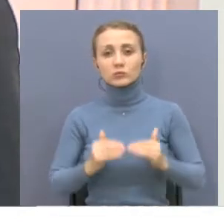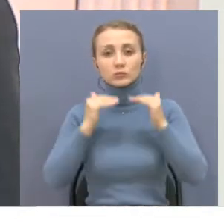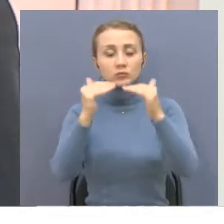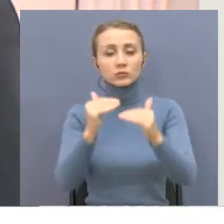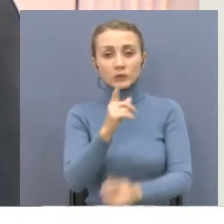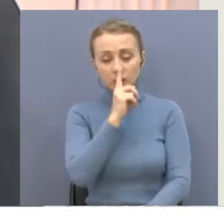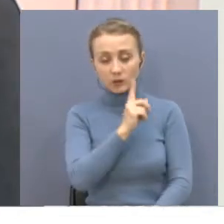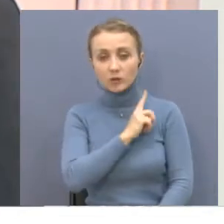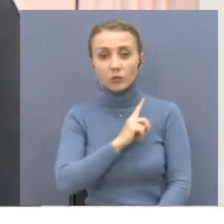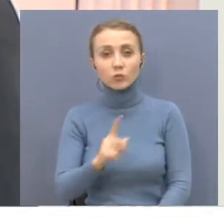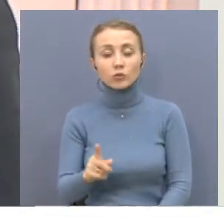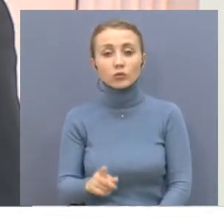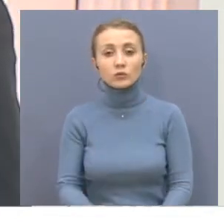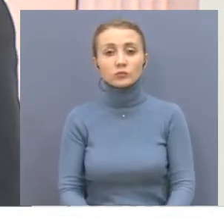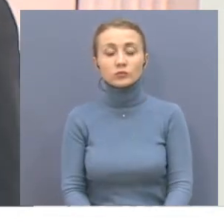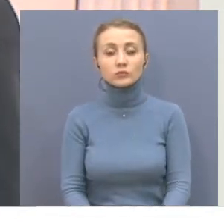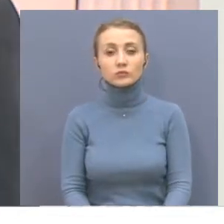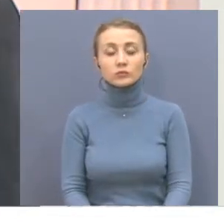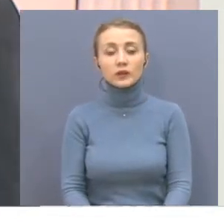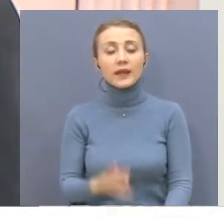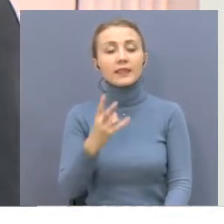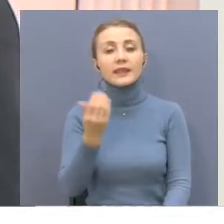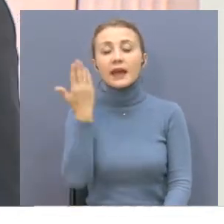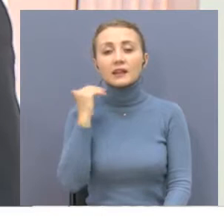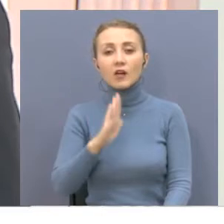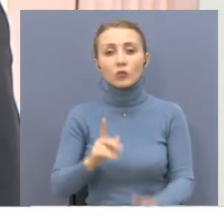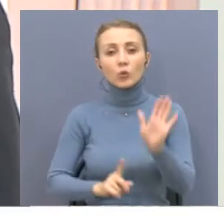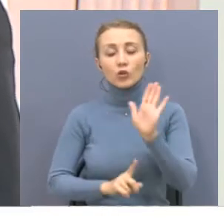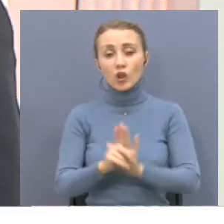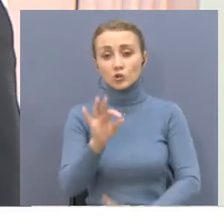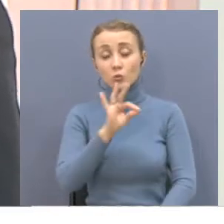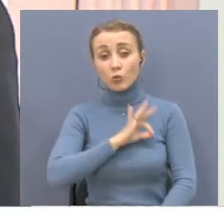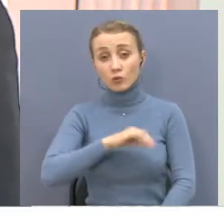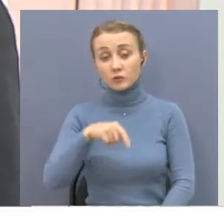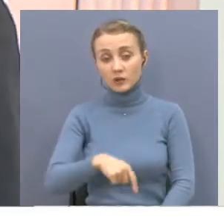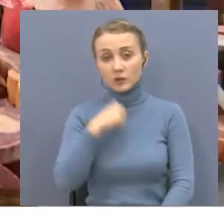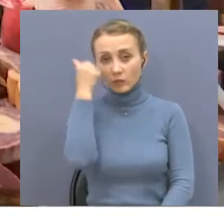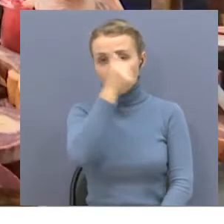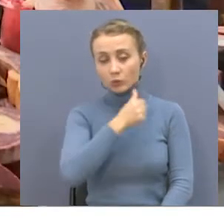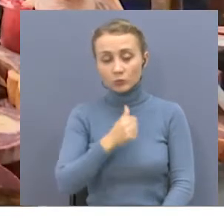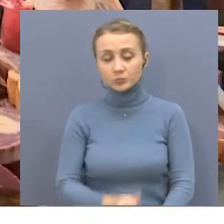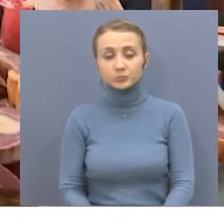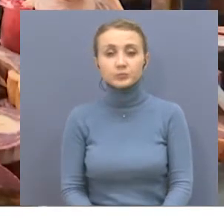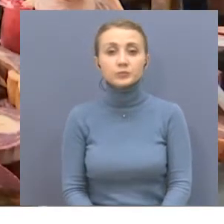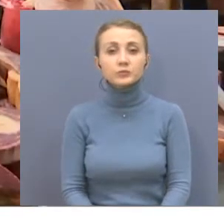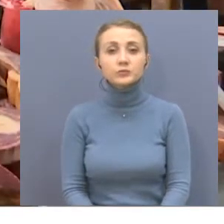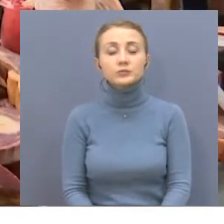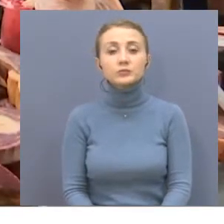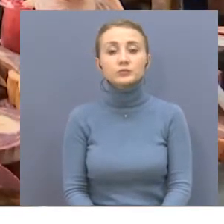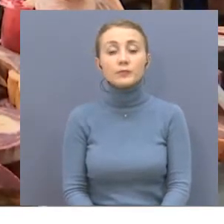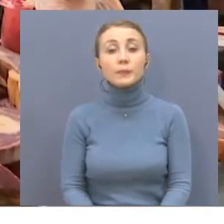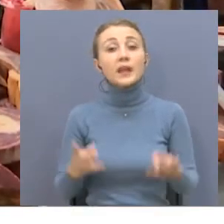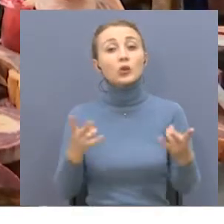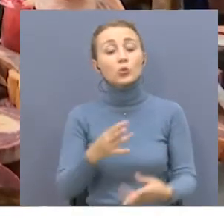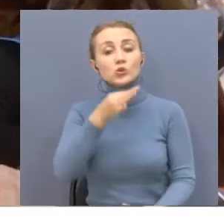Оларда нан 75 теңгеден сатылады. Бұл бағыттағы жұмыстар облыстың бірқатар аудандары жүргізіледі. Айта кетейік, жыл басынан бері